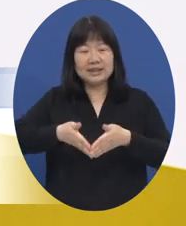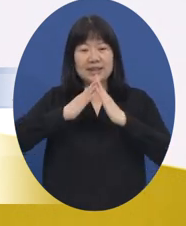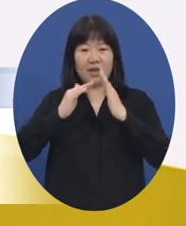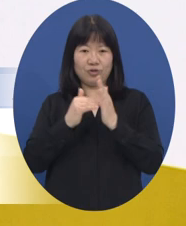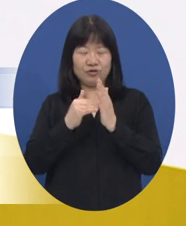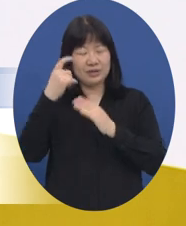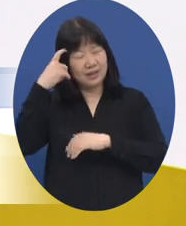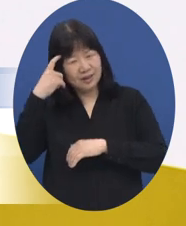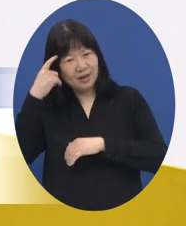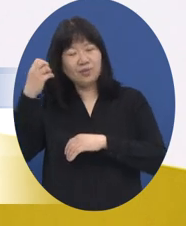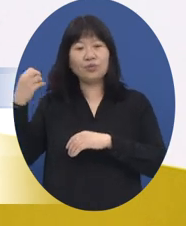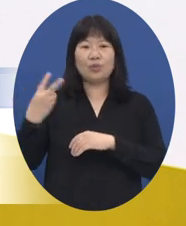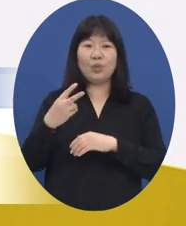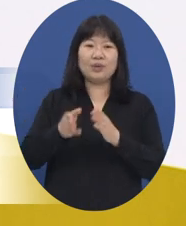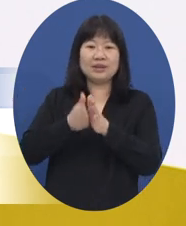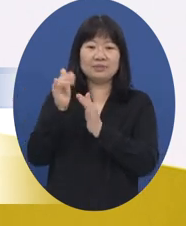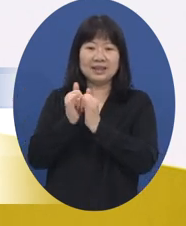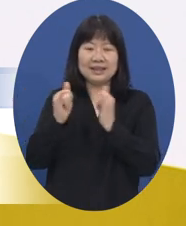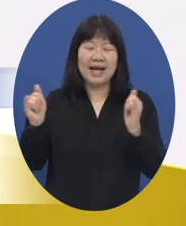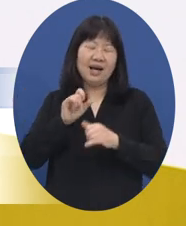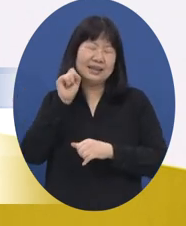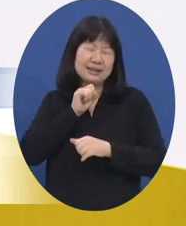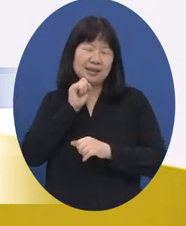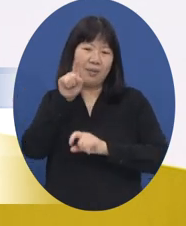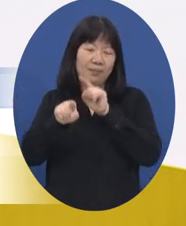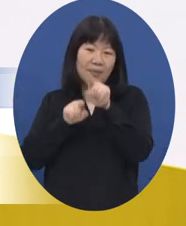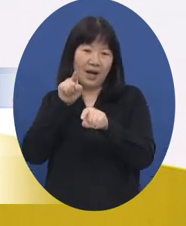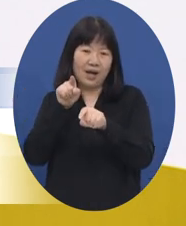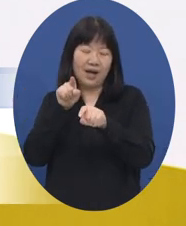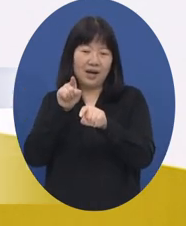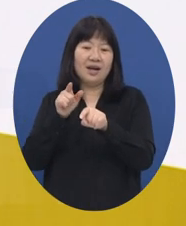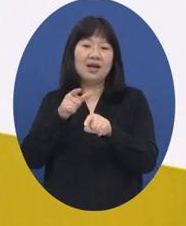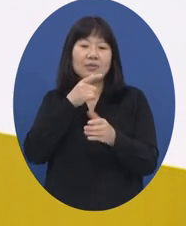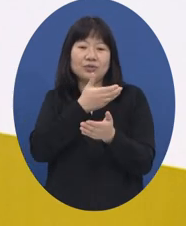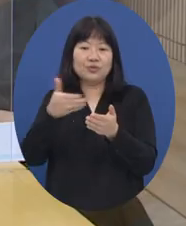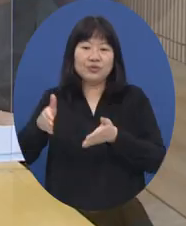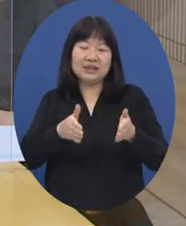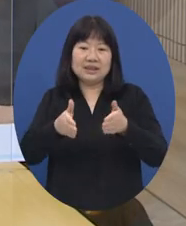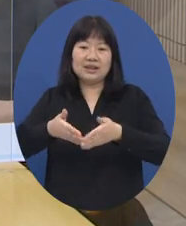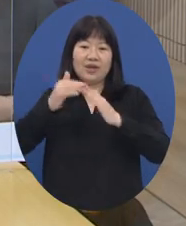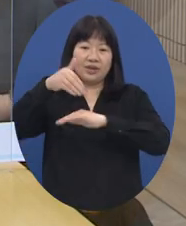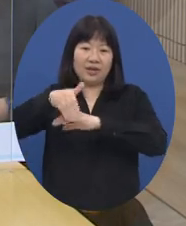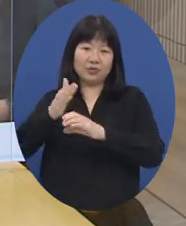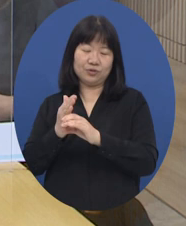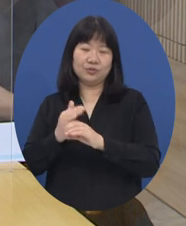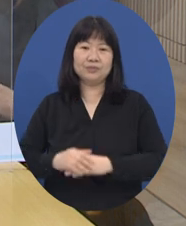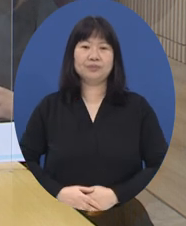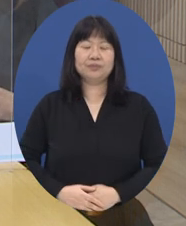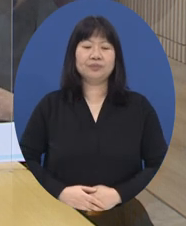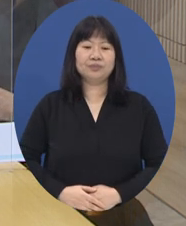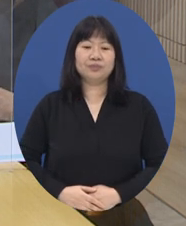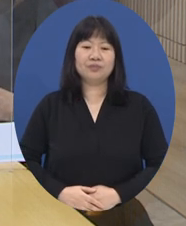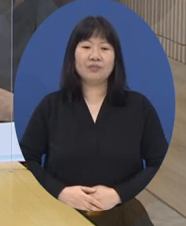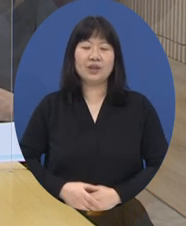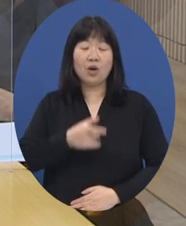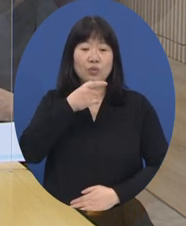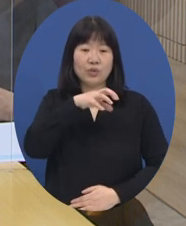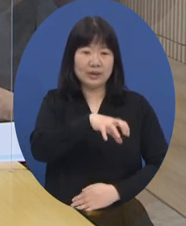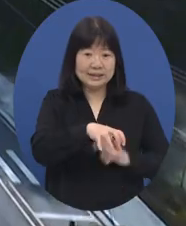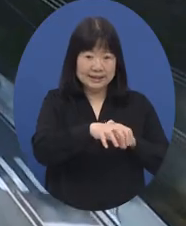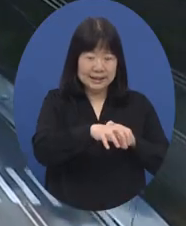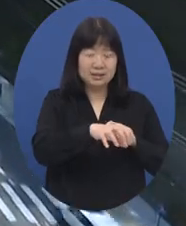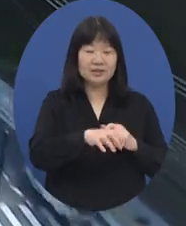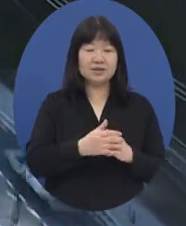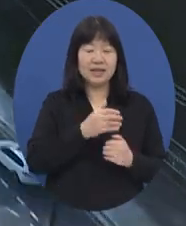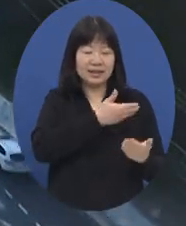또한 시민들이 즐겨 찾는 물기를 만들려고 합니다 수원시는 황구지천 훼손 지를 복구하고